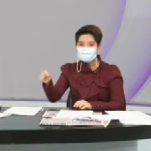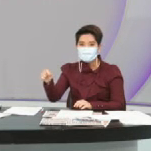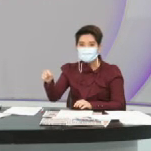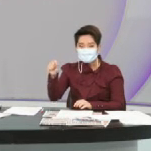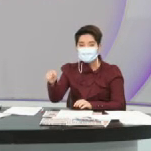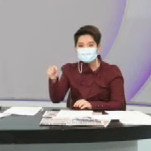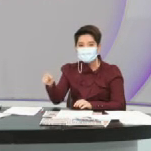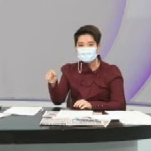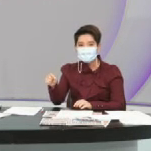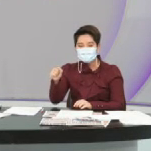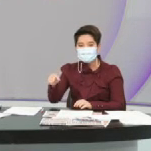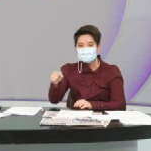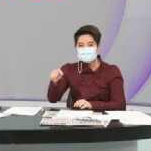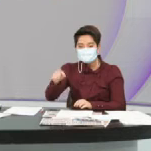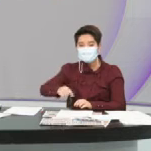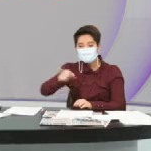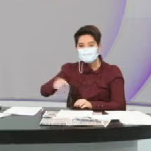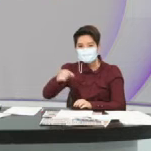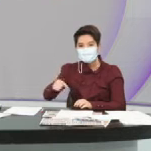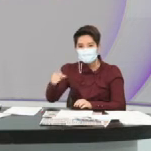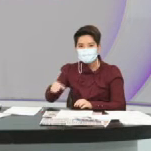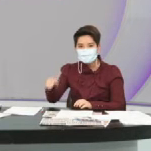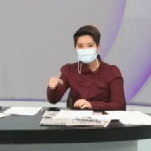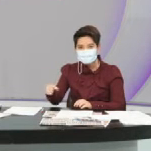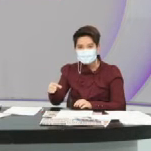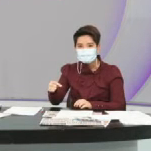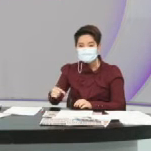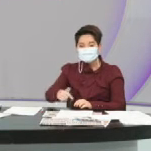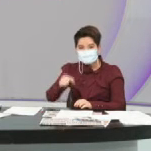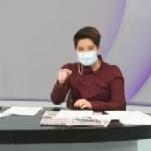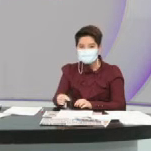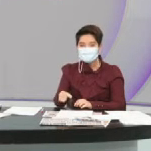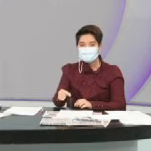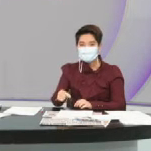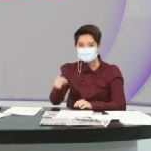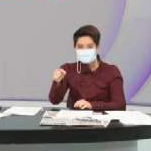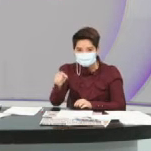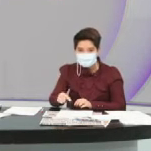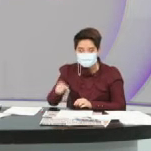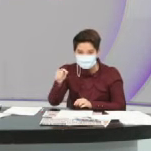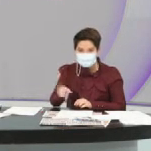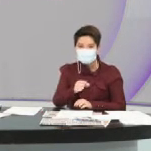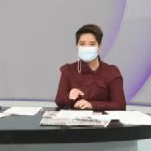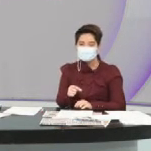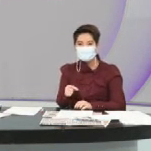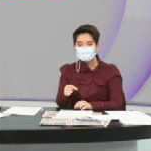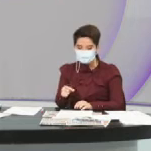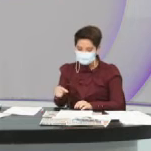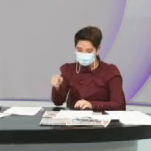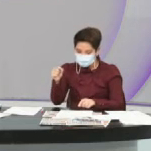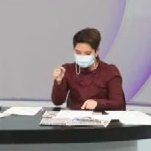เกิดขึ้นและการวิจัยของไอร์ซึ่งมันมีการพัฒนาเป็นระยะๆะซึ่งล่าสุดที่เราตัดสินใจไปคุยกับ